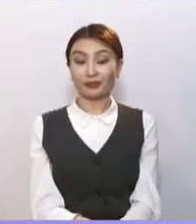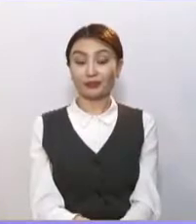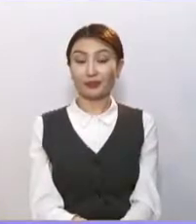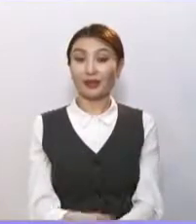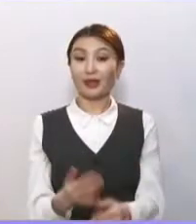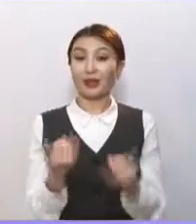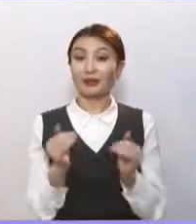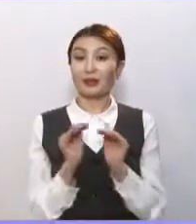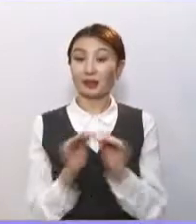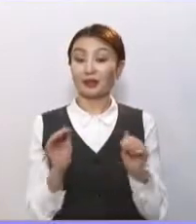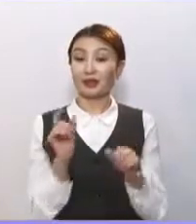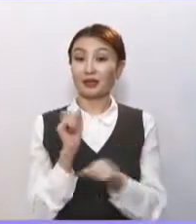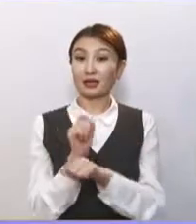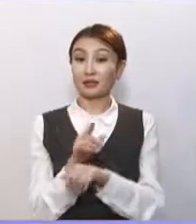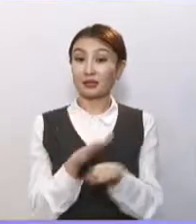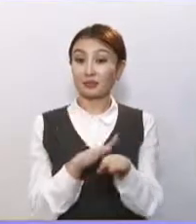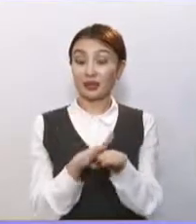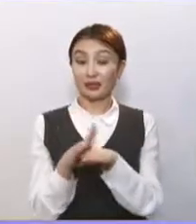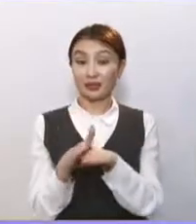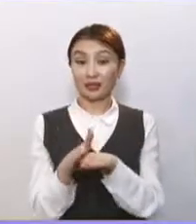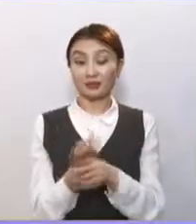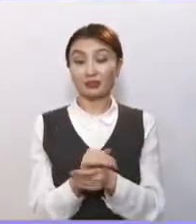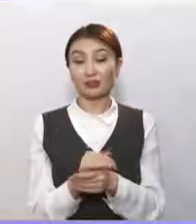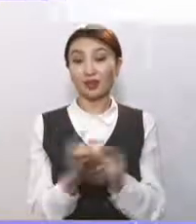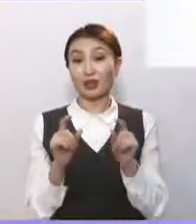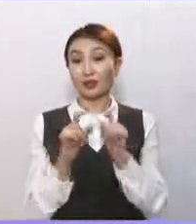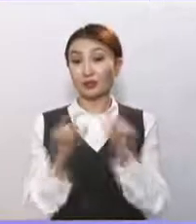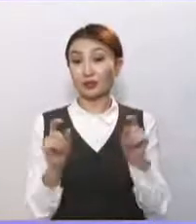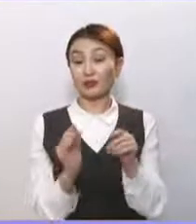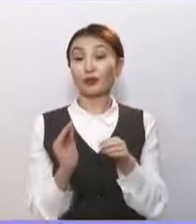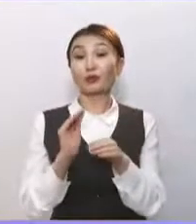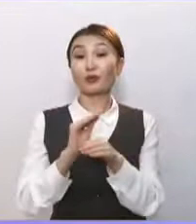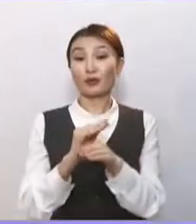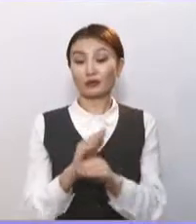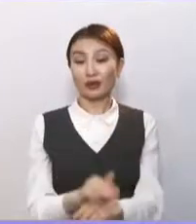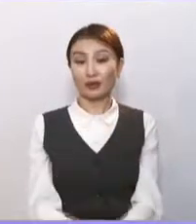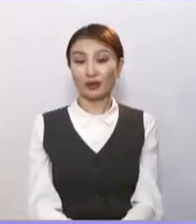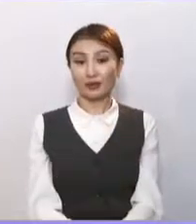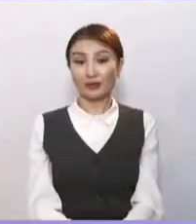Эми балдар, тапшырма аткарабыз. Сүйлөмдөрдү толуктагыла.